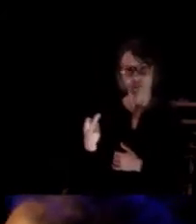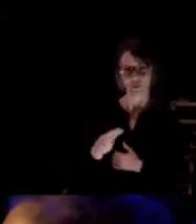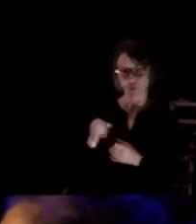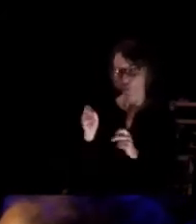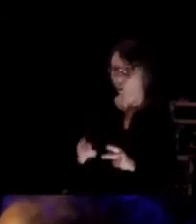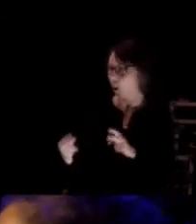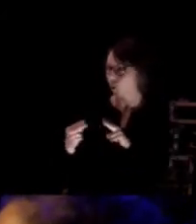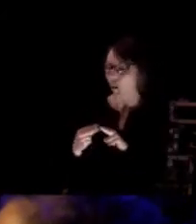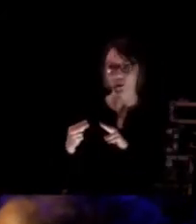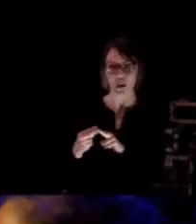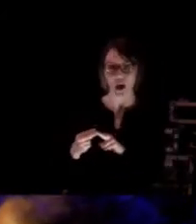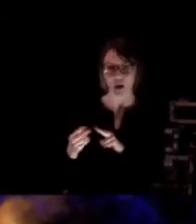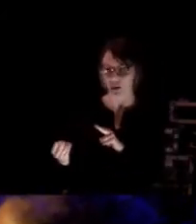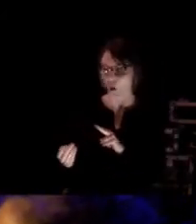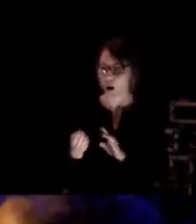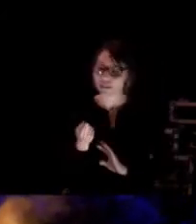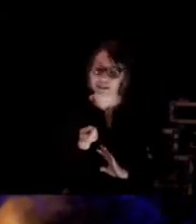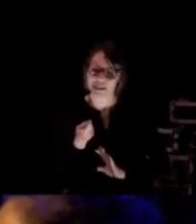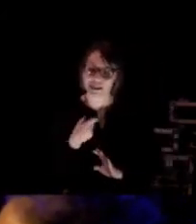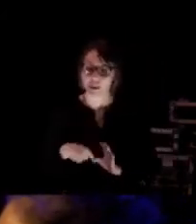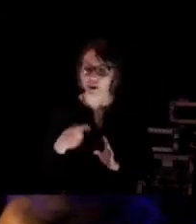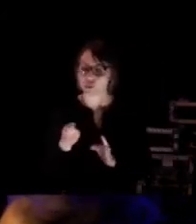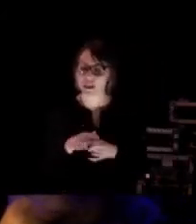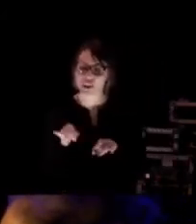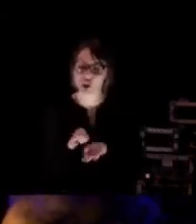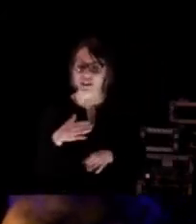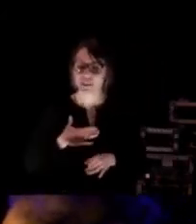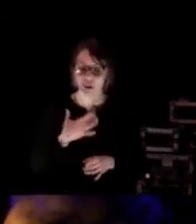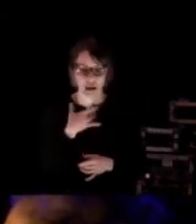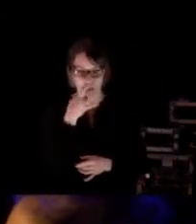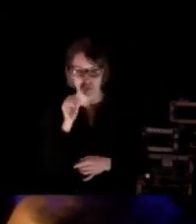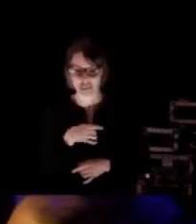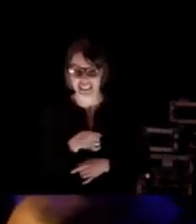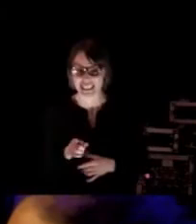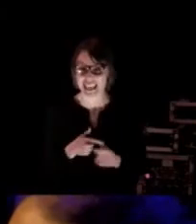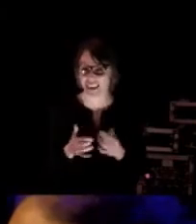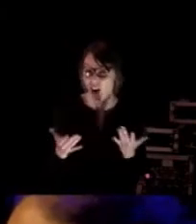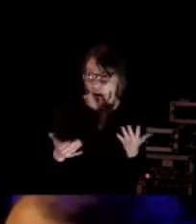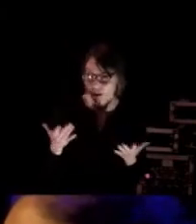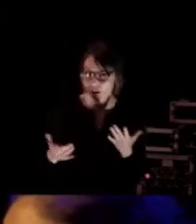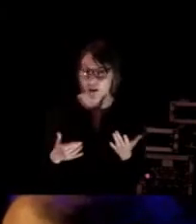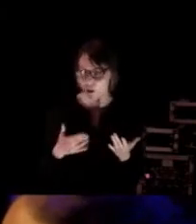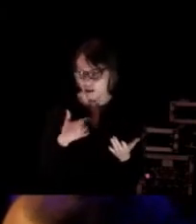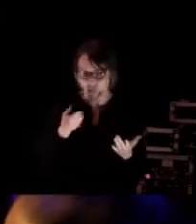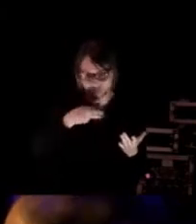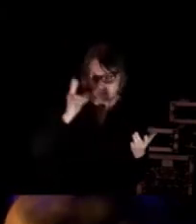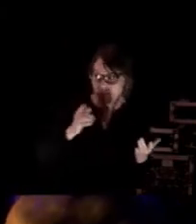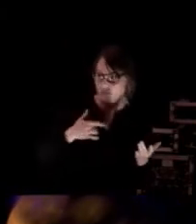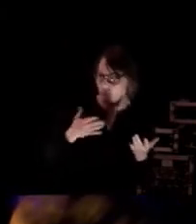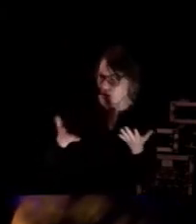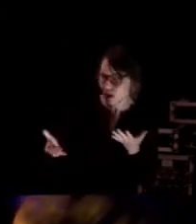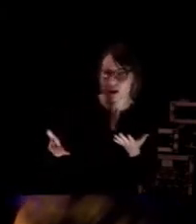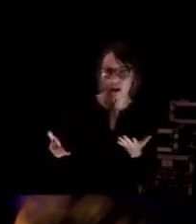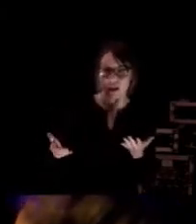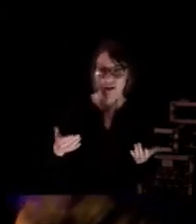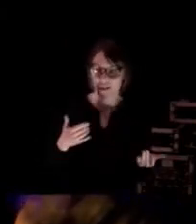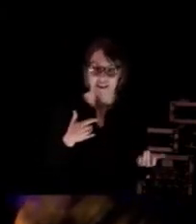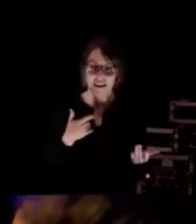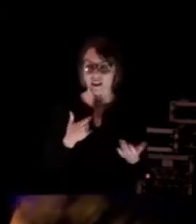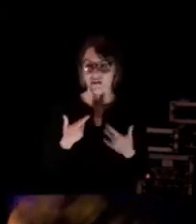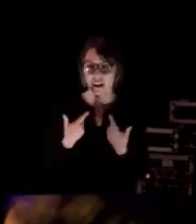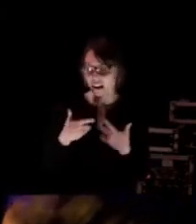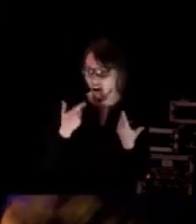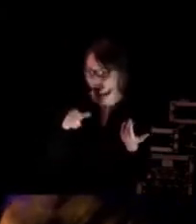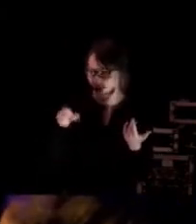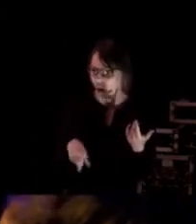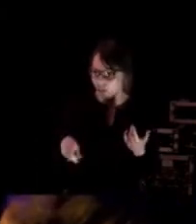ok kontakt, og så trigger han meg et eller annet med søskene mine, om jeg ikke brydde meg om det, eller et eller annet da. Så ble jeg forbannet, sant? Jeg var ikke akkurat særlig happy